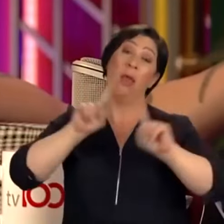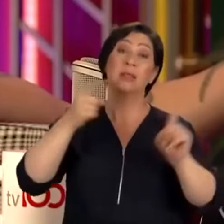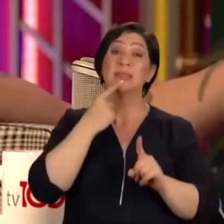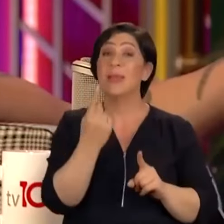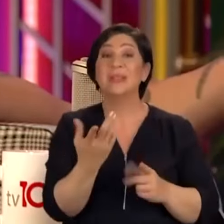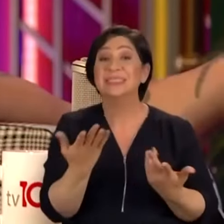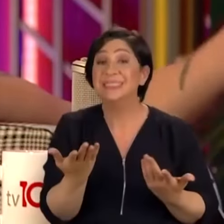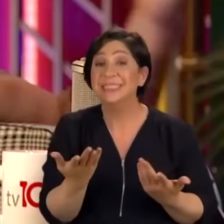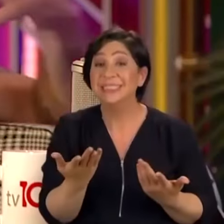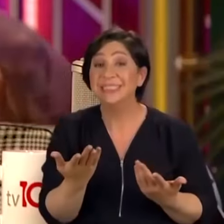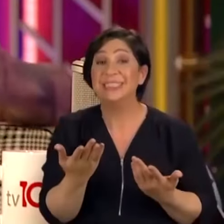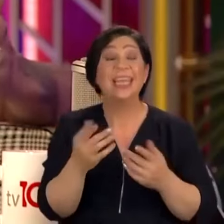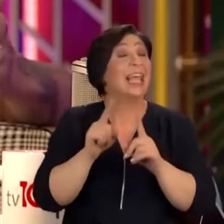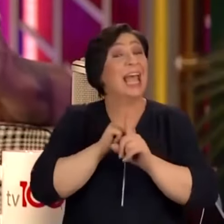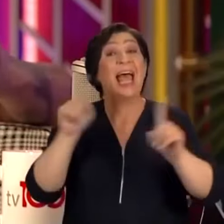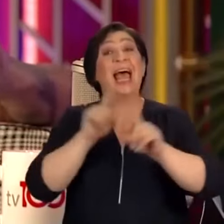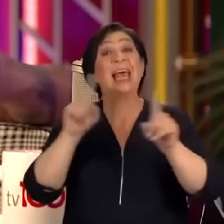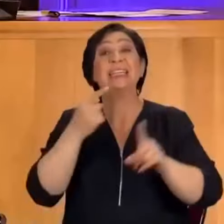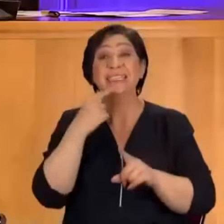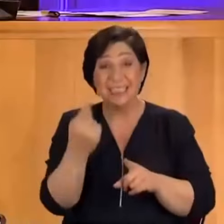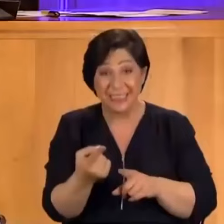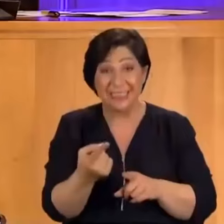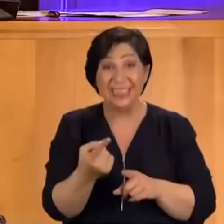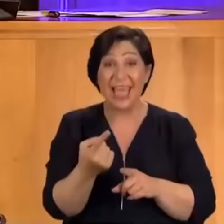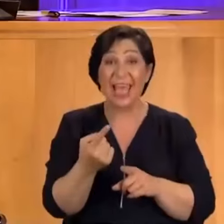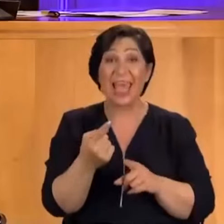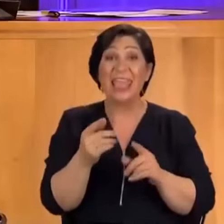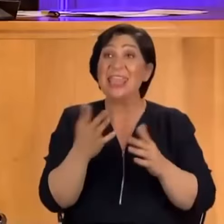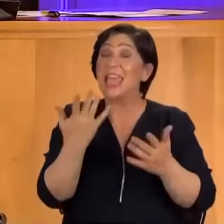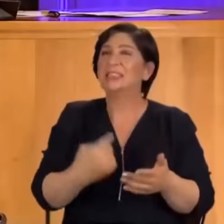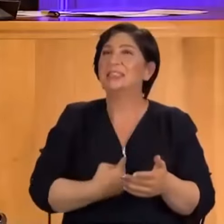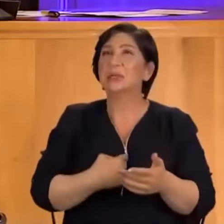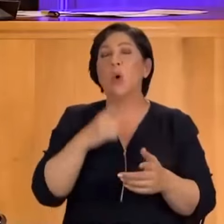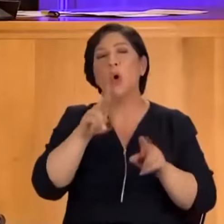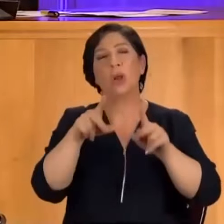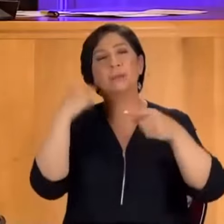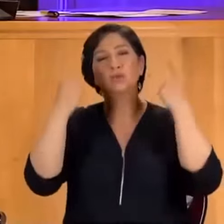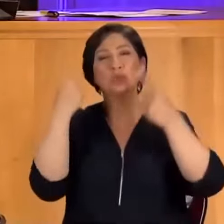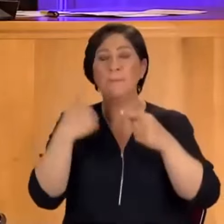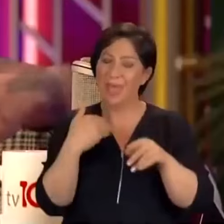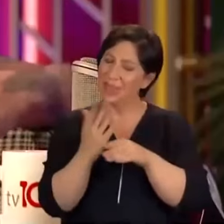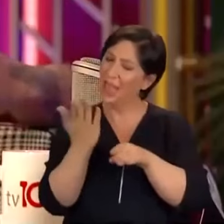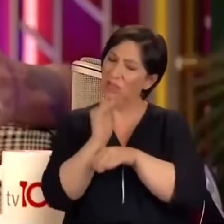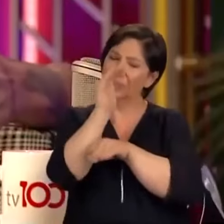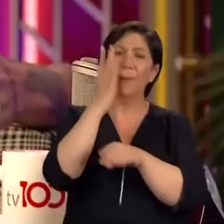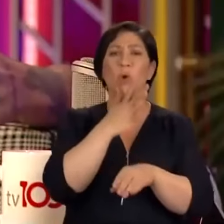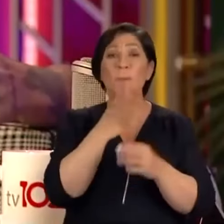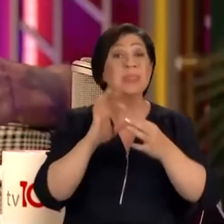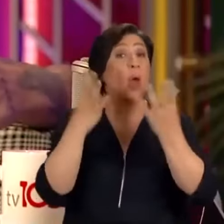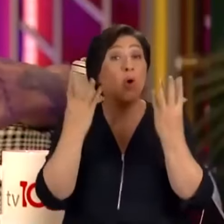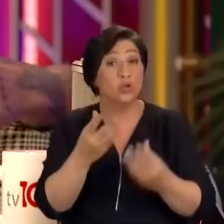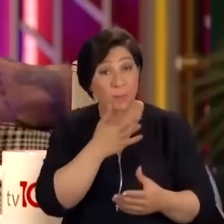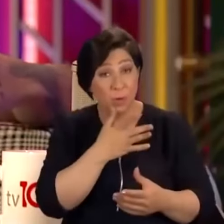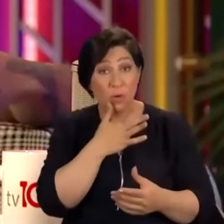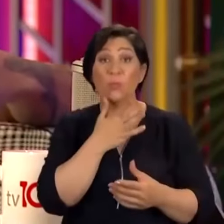nereye kadar inkar edebilirsiniz inkar ettiğinizde artık ne hissedersiniz onu öyle düşünün ben ne yaşadığımı biliyorum ne olduğunu